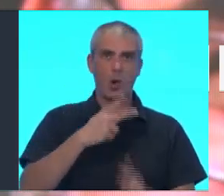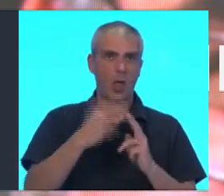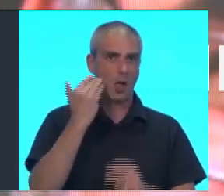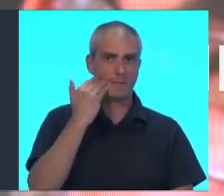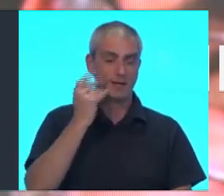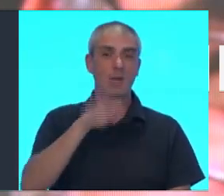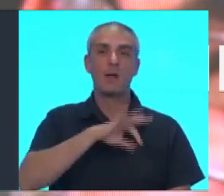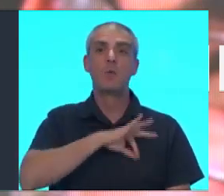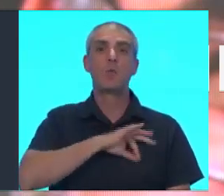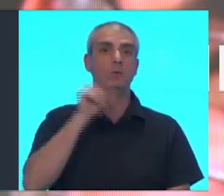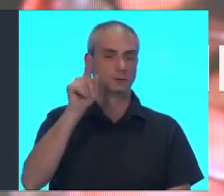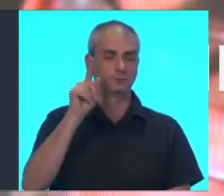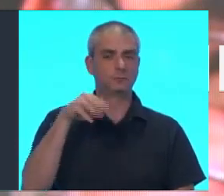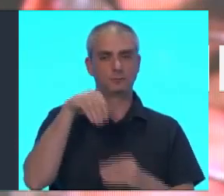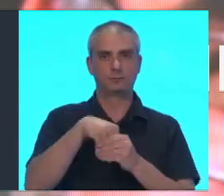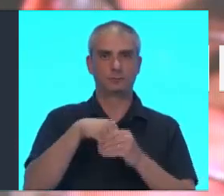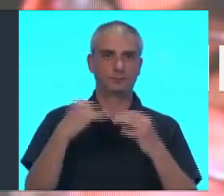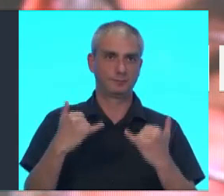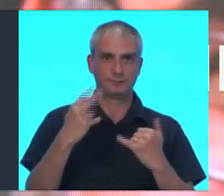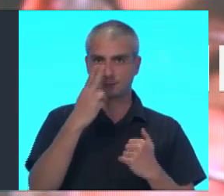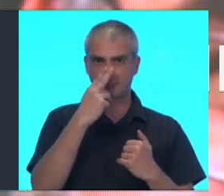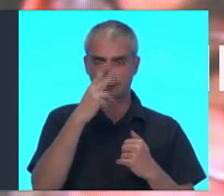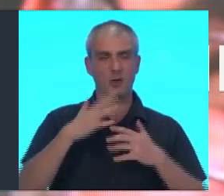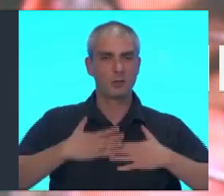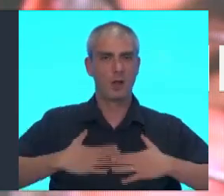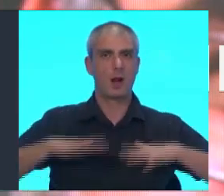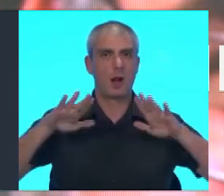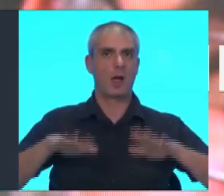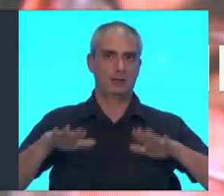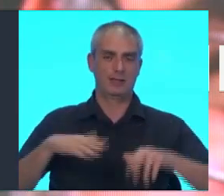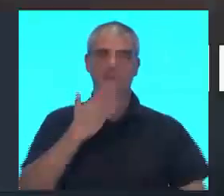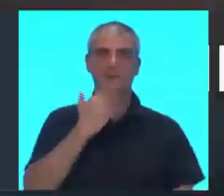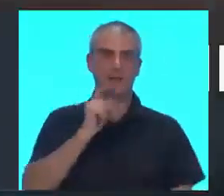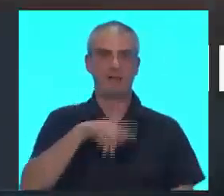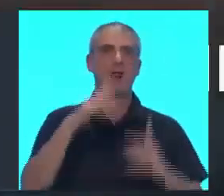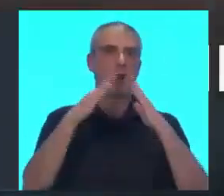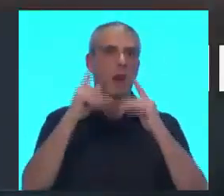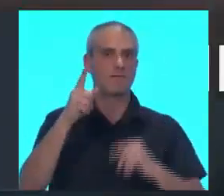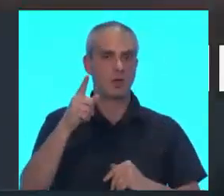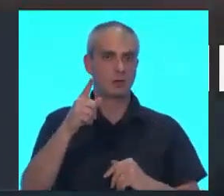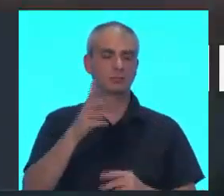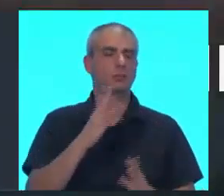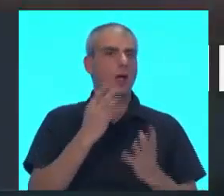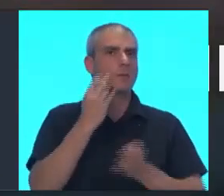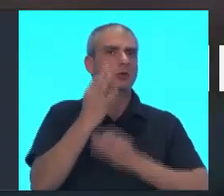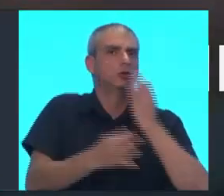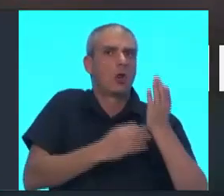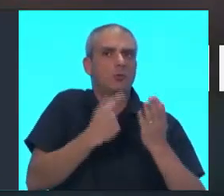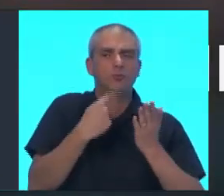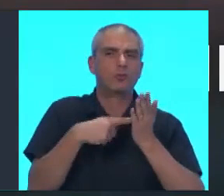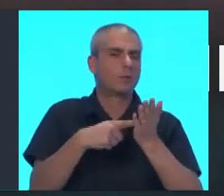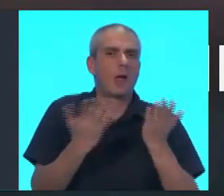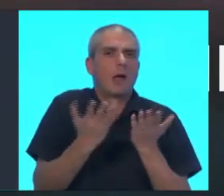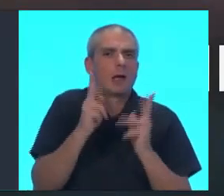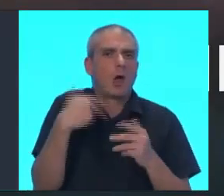גם הרוסים ככל הנראה מעורבים עכשיו בניסיון להרגיע את הרוחות בין ישראל לבין לבנון. נשאלו פה הרבה מאוד שאלות, למשל, איך יכול